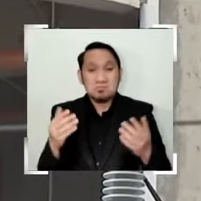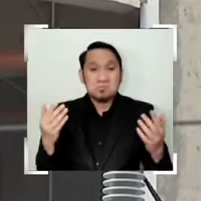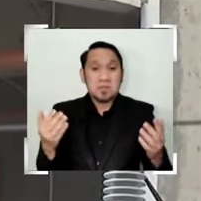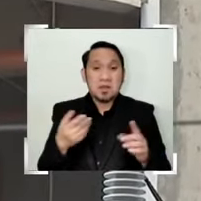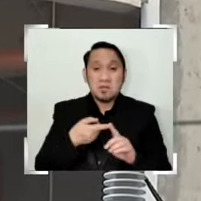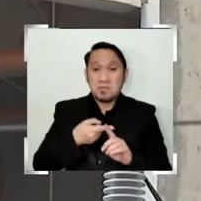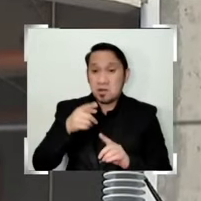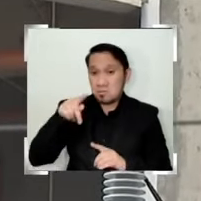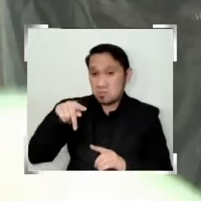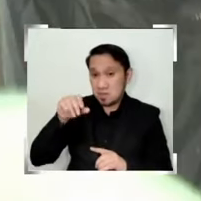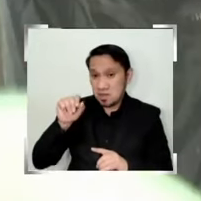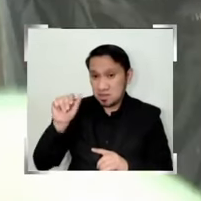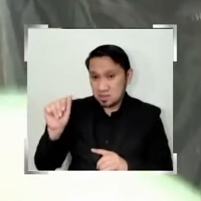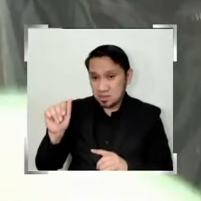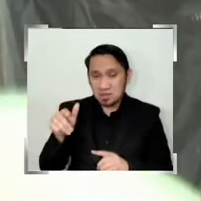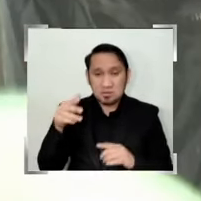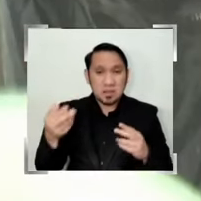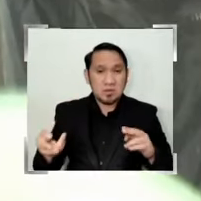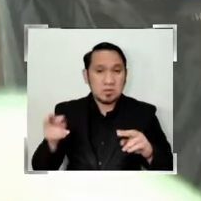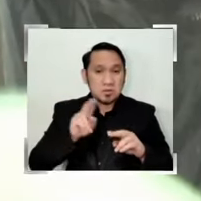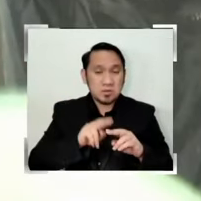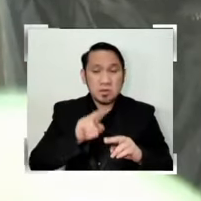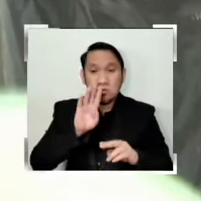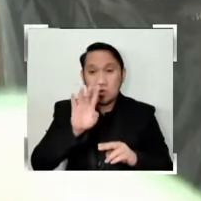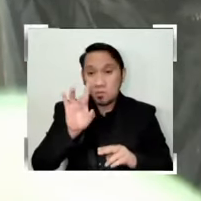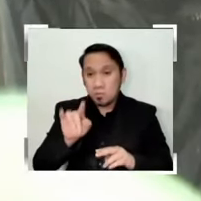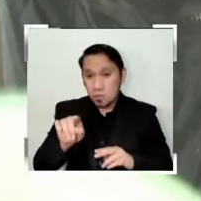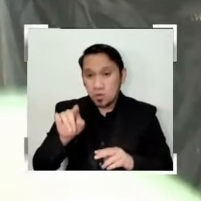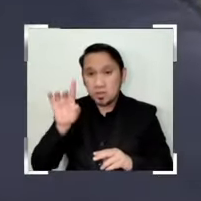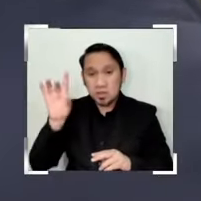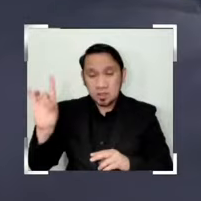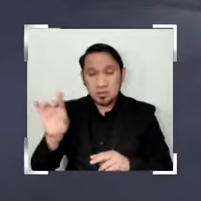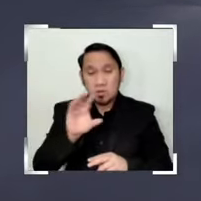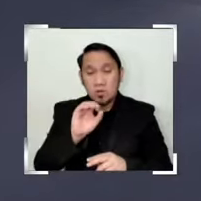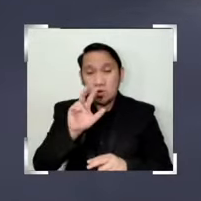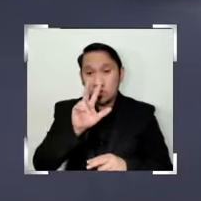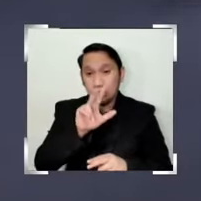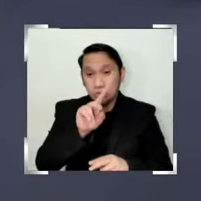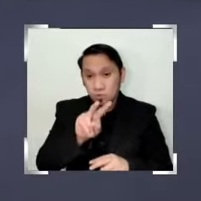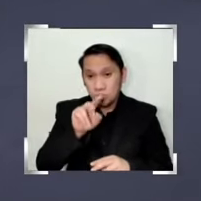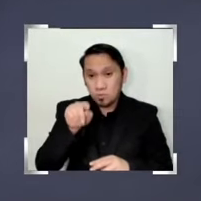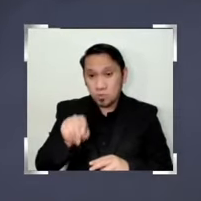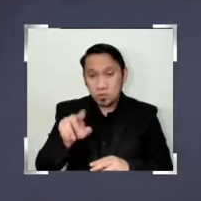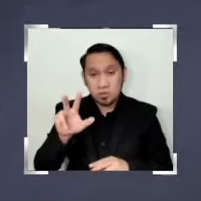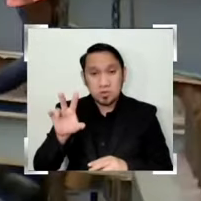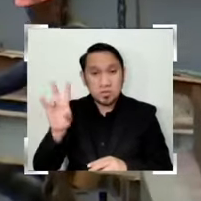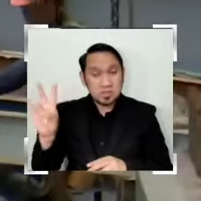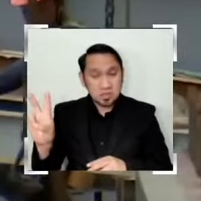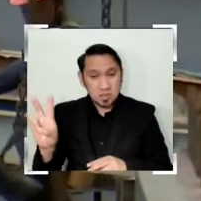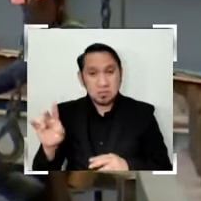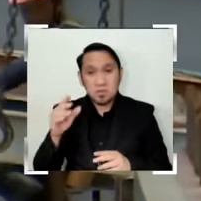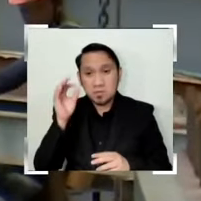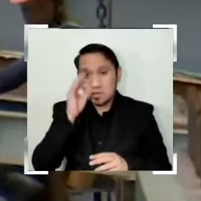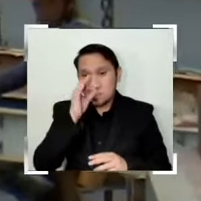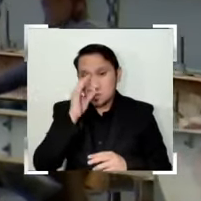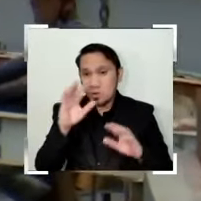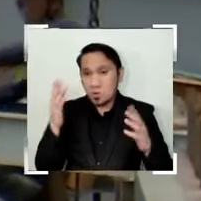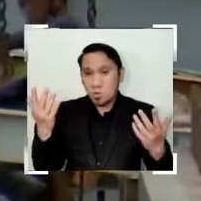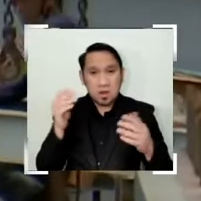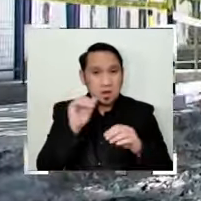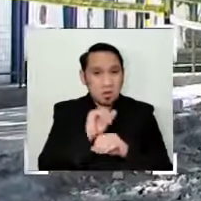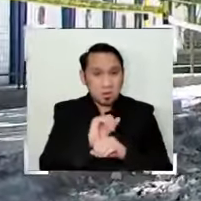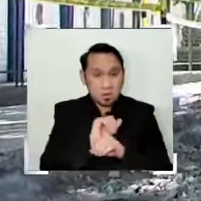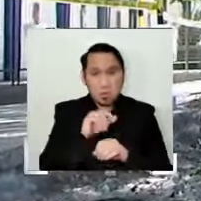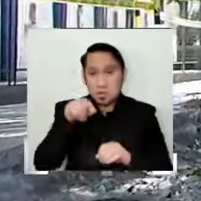Authority, tumaas sa 4.8% o 2.37 million na Pilipino ang unemployed o walang trabaho nitong